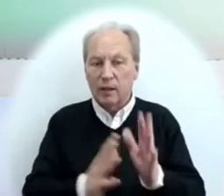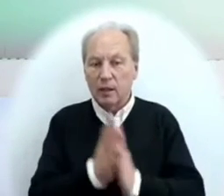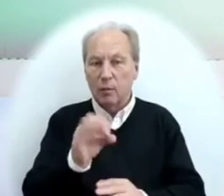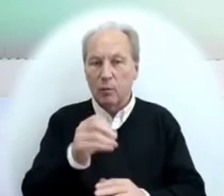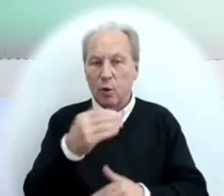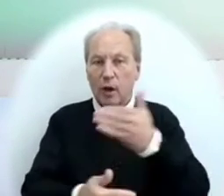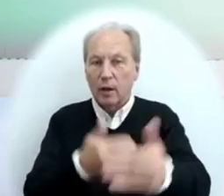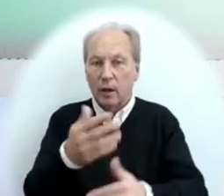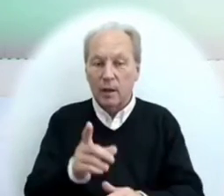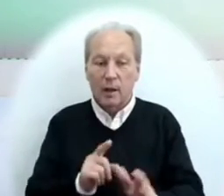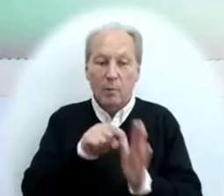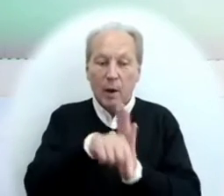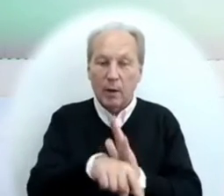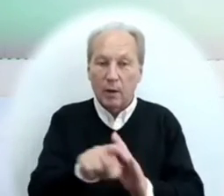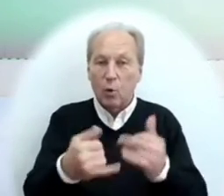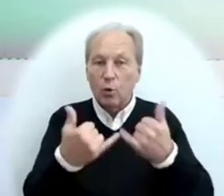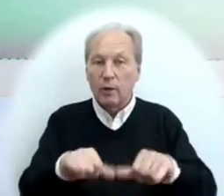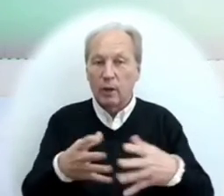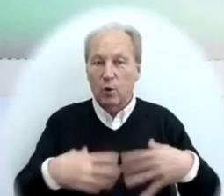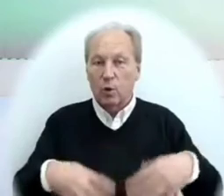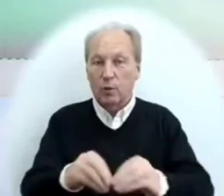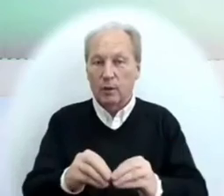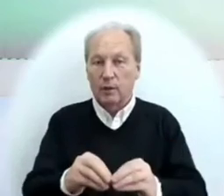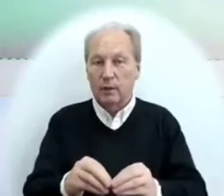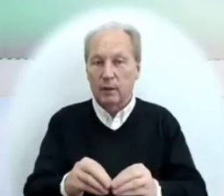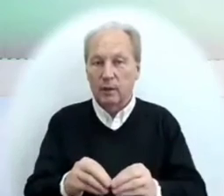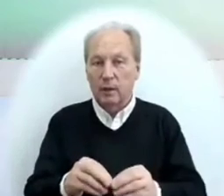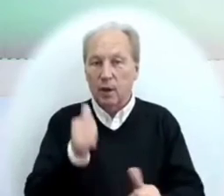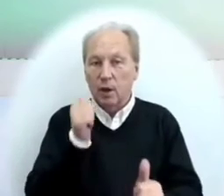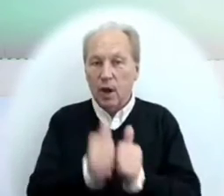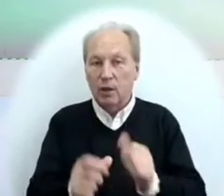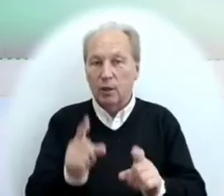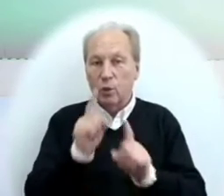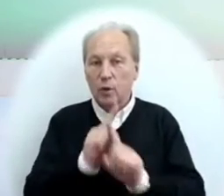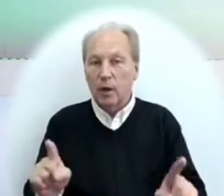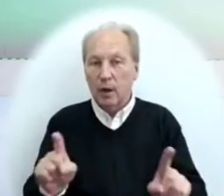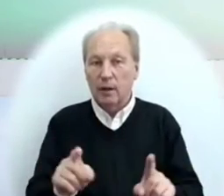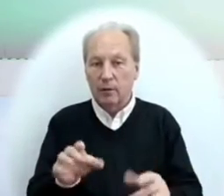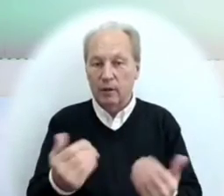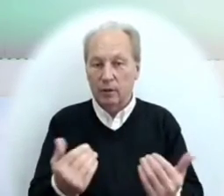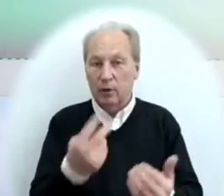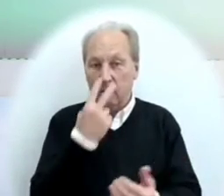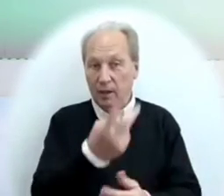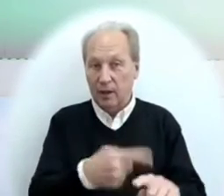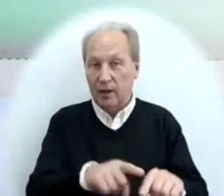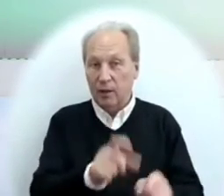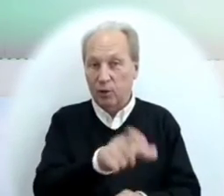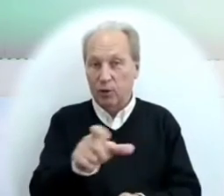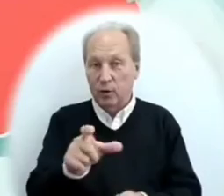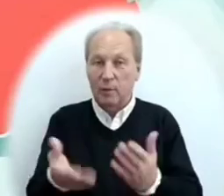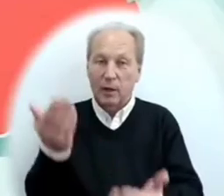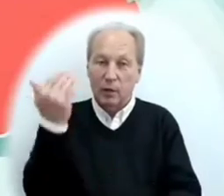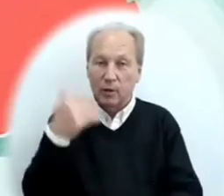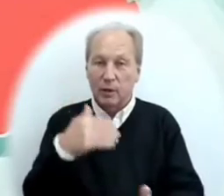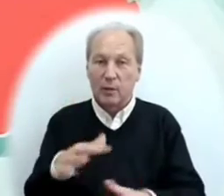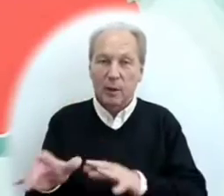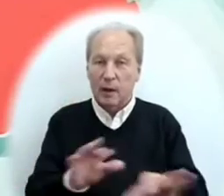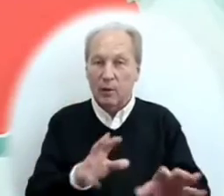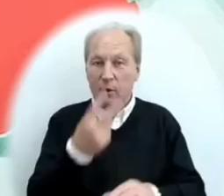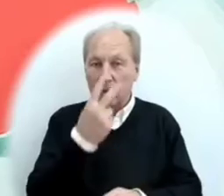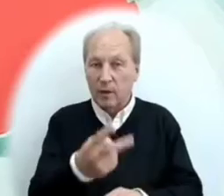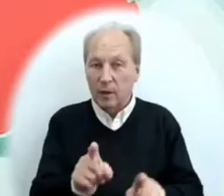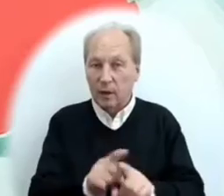в это удивительное совершенно сообщество, потому что, ну, каждый уникален, вы сегодня видели этих людей, вы в предыдущие марафоны видели этих людей, ну,